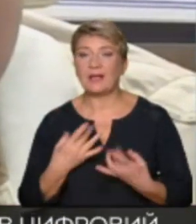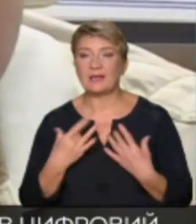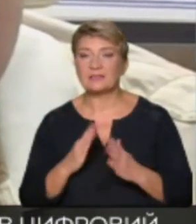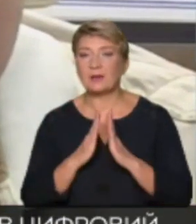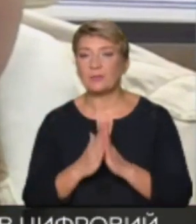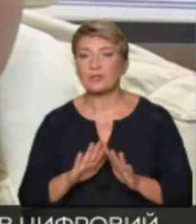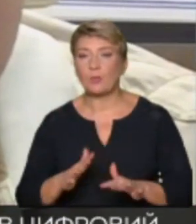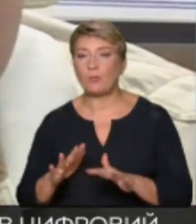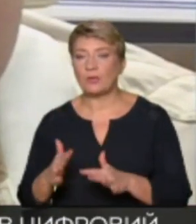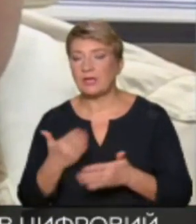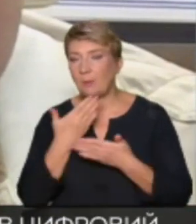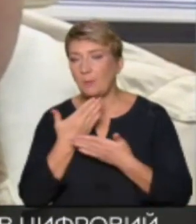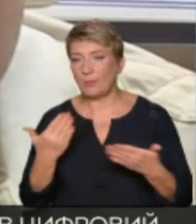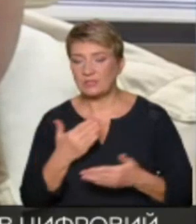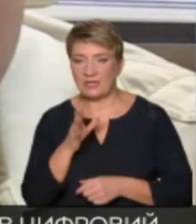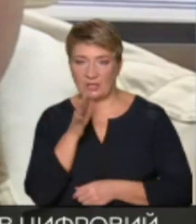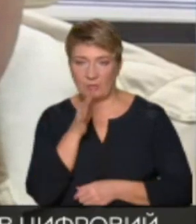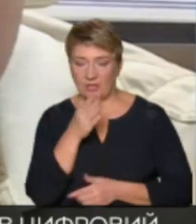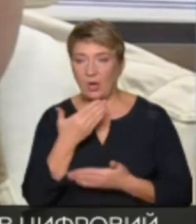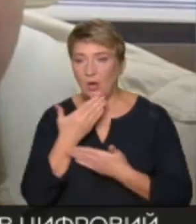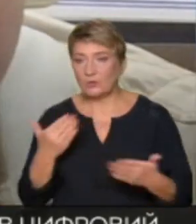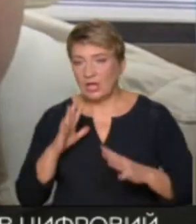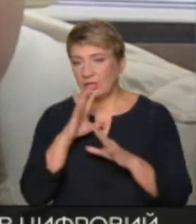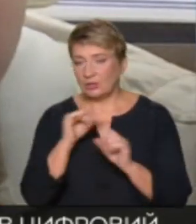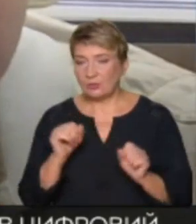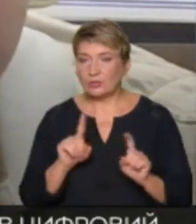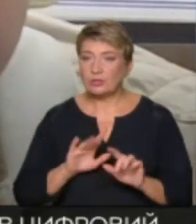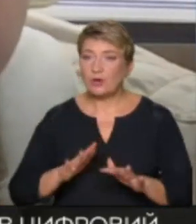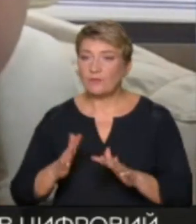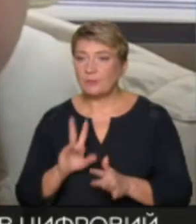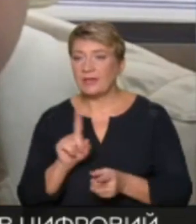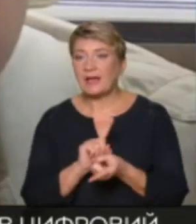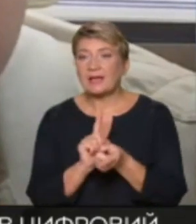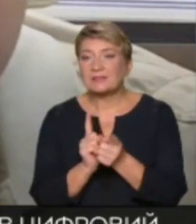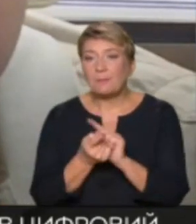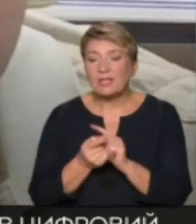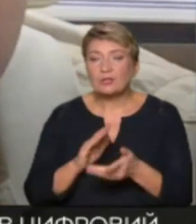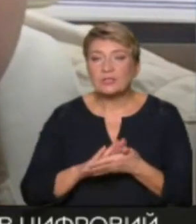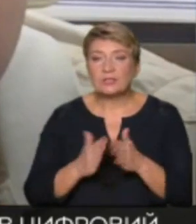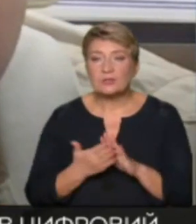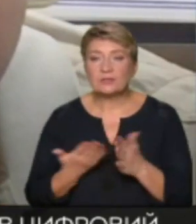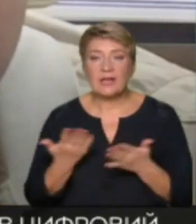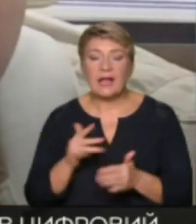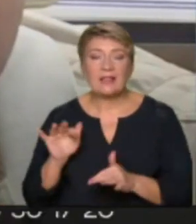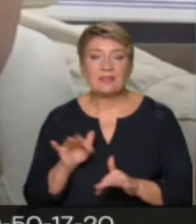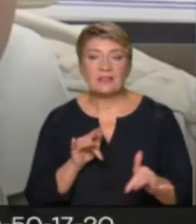події останніх годин, події останньої ночі. Що відбувається, як змінюється ситуація, яка є динаміка, розкажіть